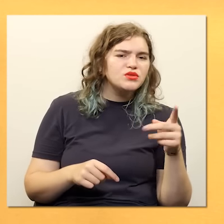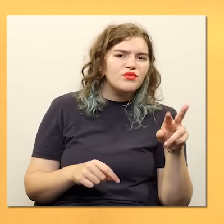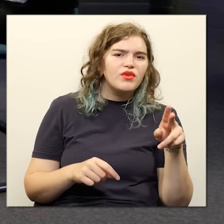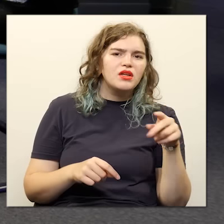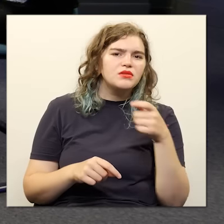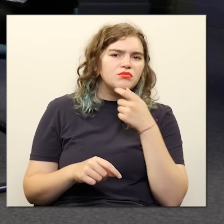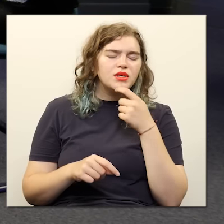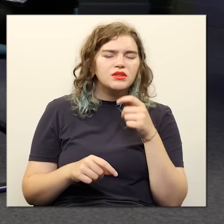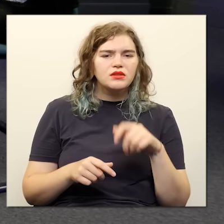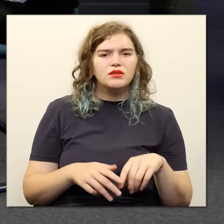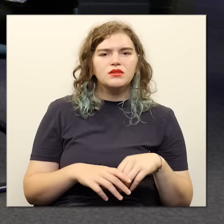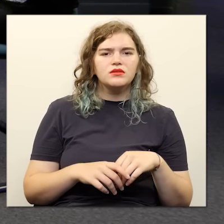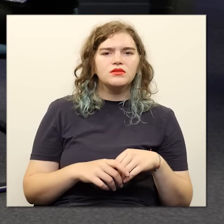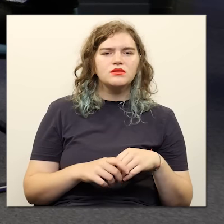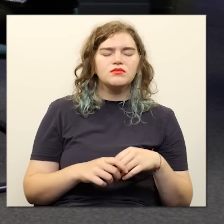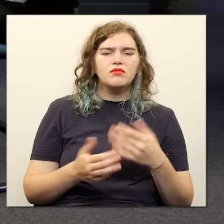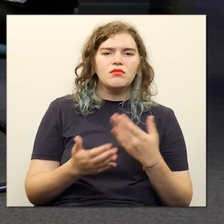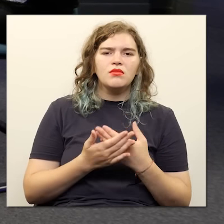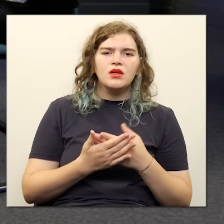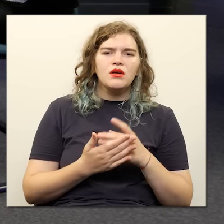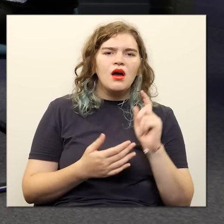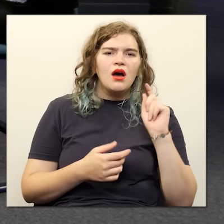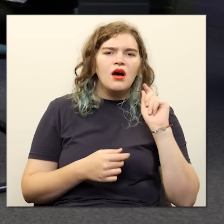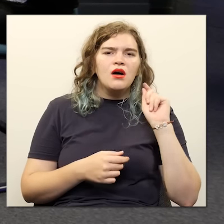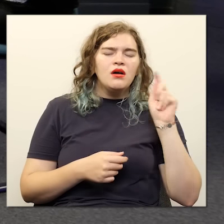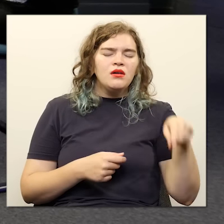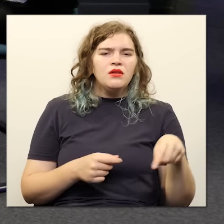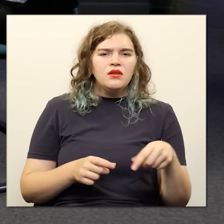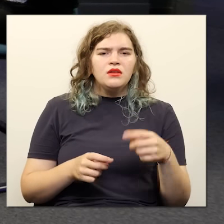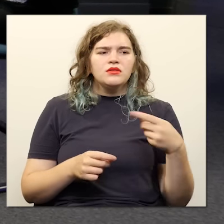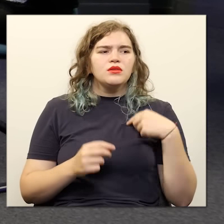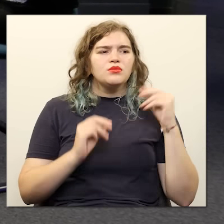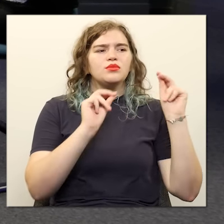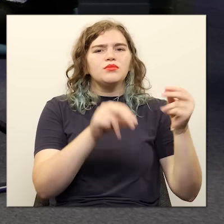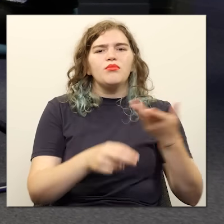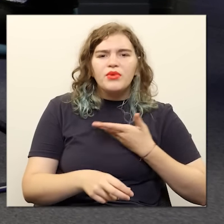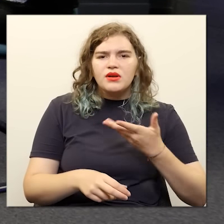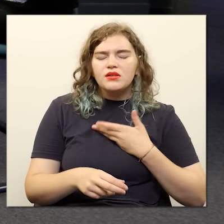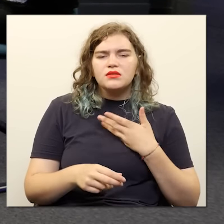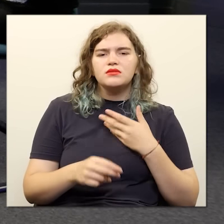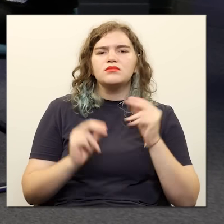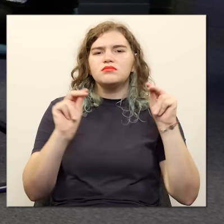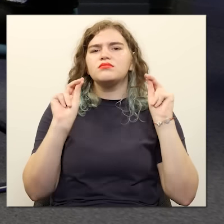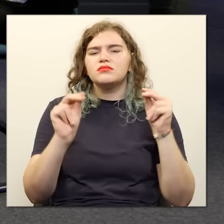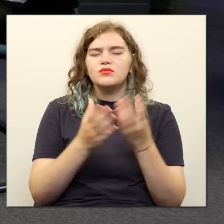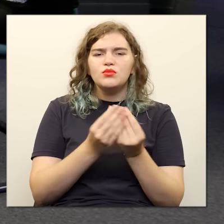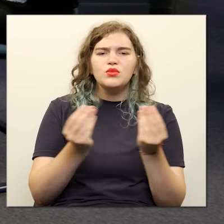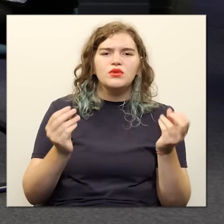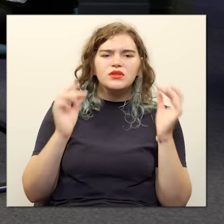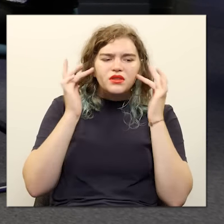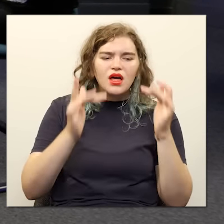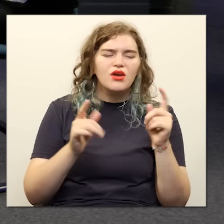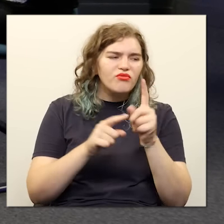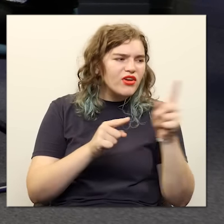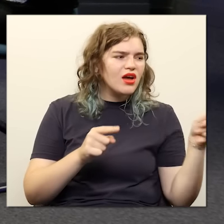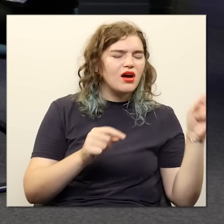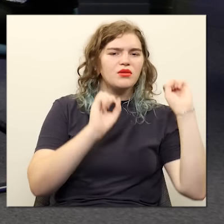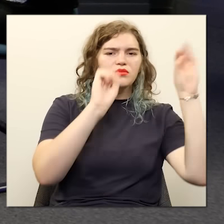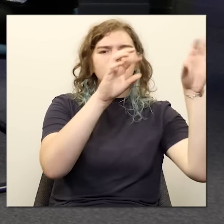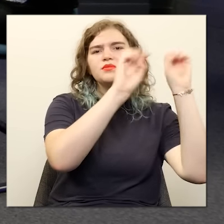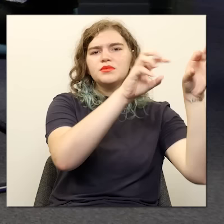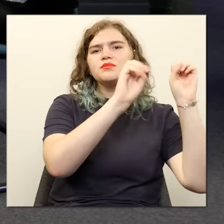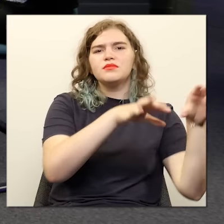fratele bătrân de adunare că a venit și a pus pe rudă predici. Și atât de multe daruri aveau puse